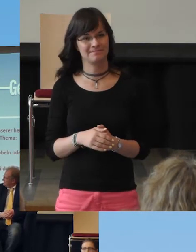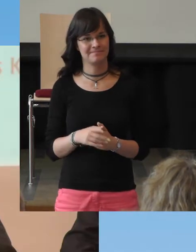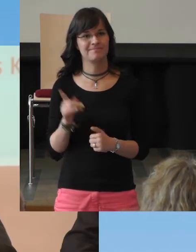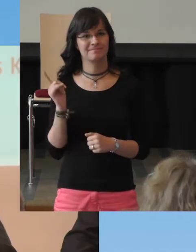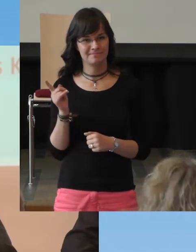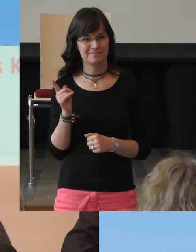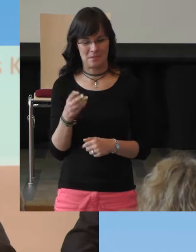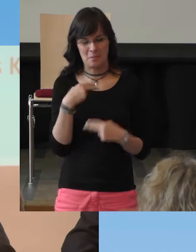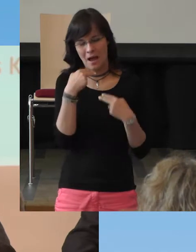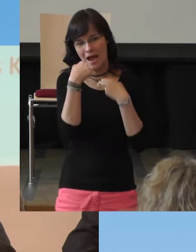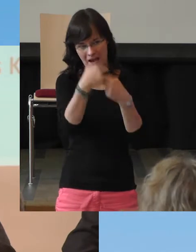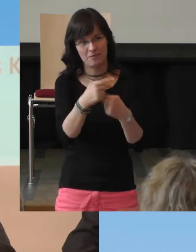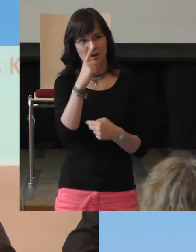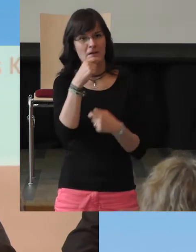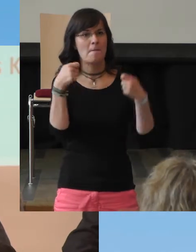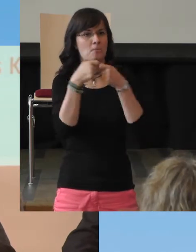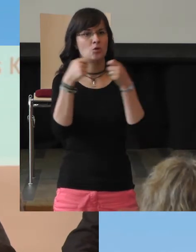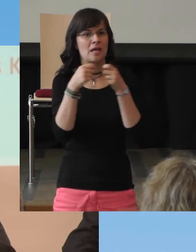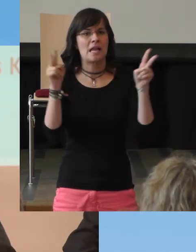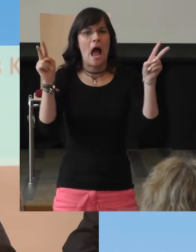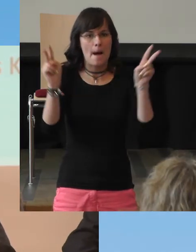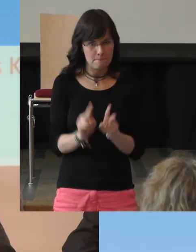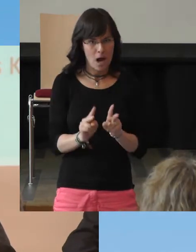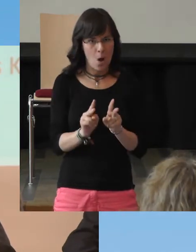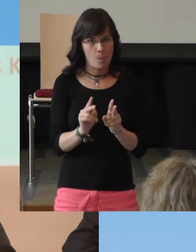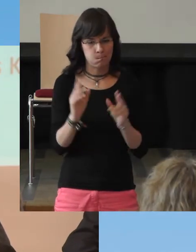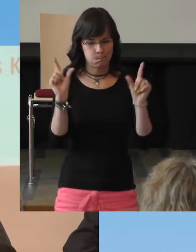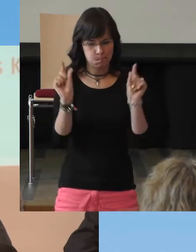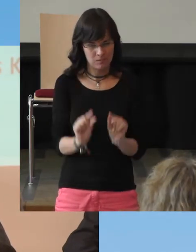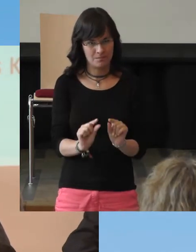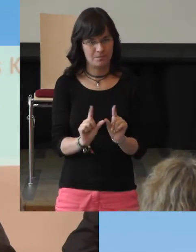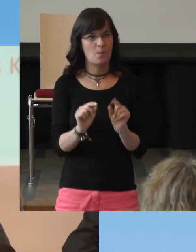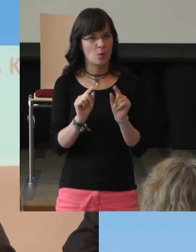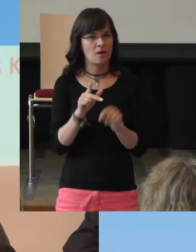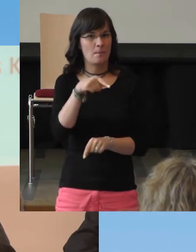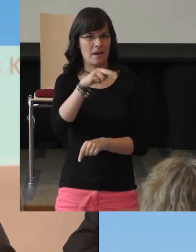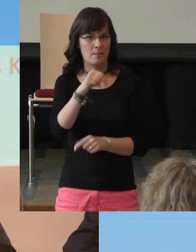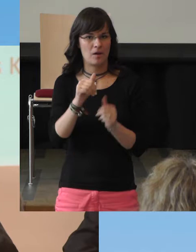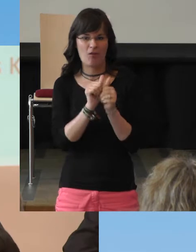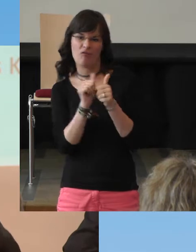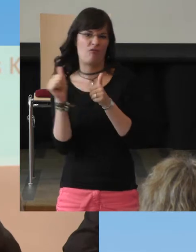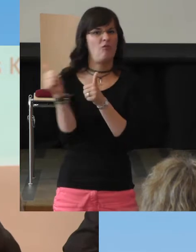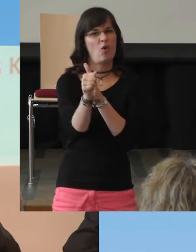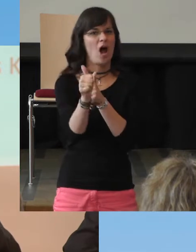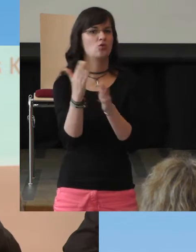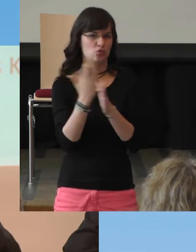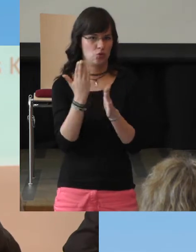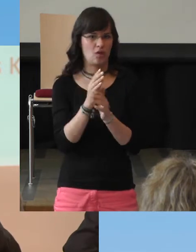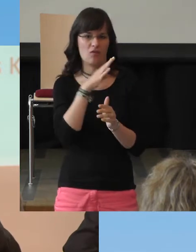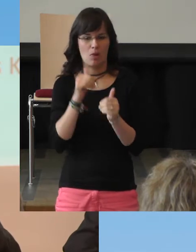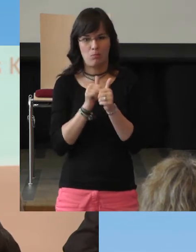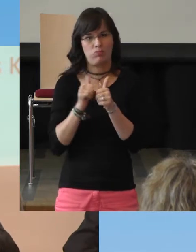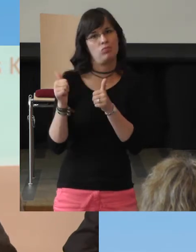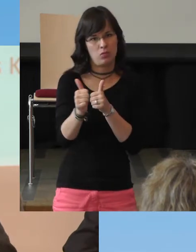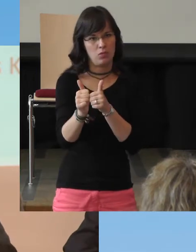Diskussionsparten ist. Also wenn ein Muskelabbau vorliegt, dann scheint die Polyneuropathie wahrscheinlich fortgeschritten zu sein, dass also motorische Nerven deutlich